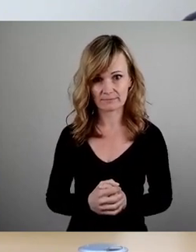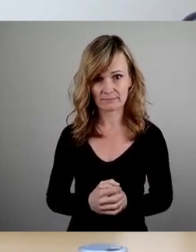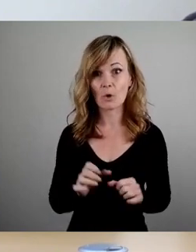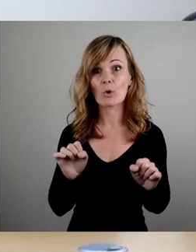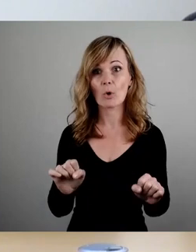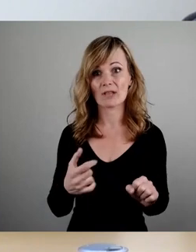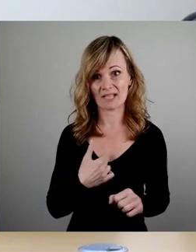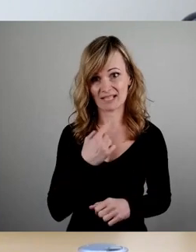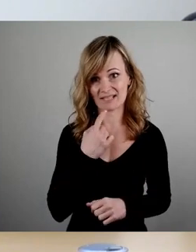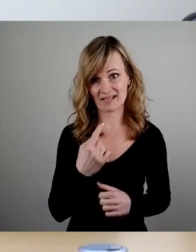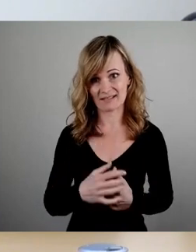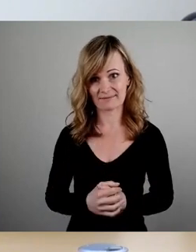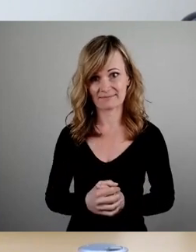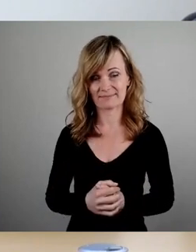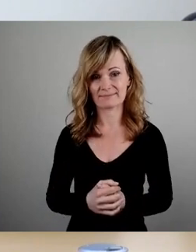sagen.